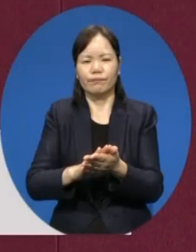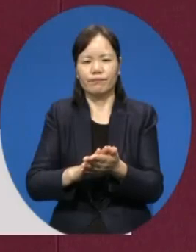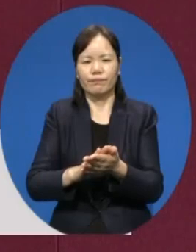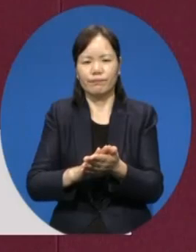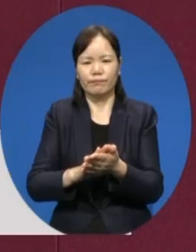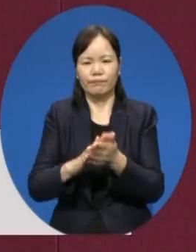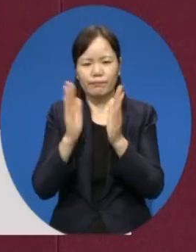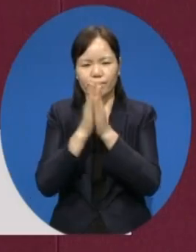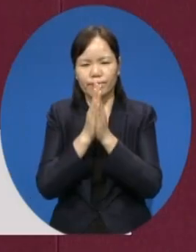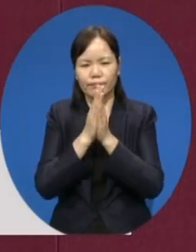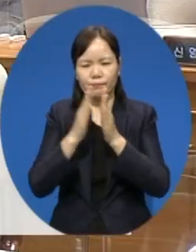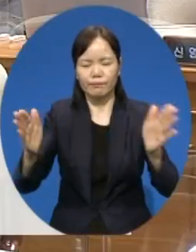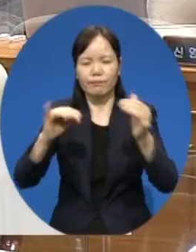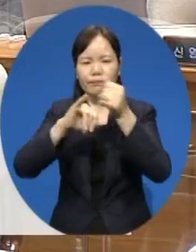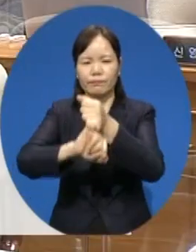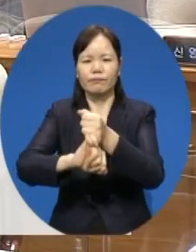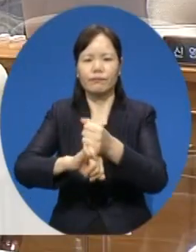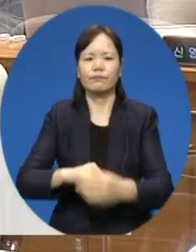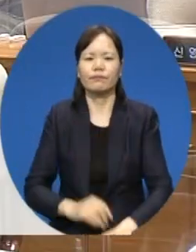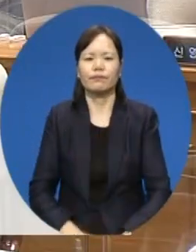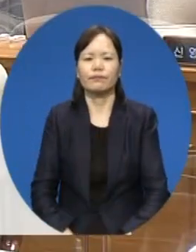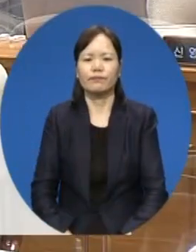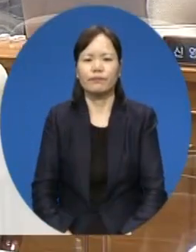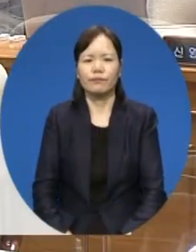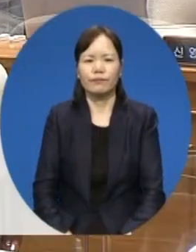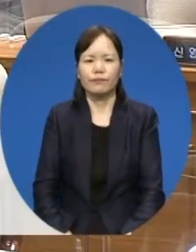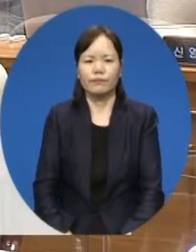발을 떼겠습니다.